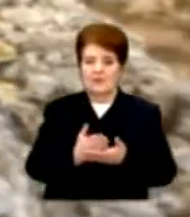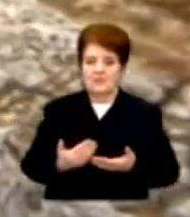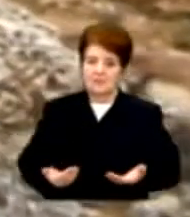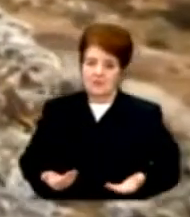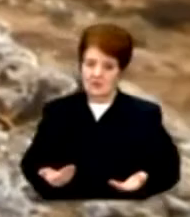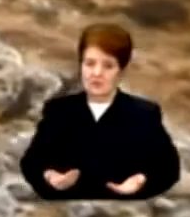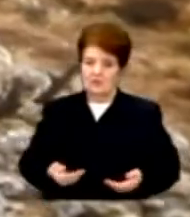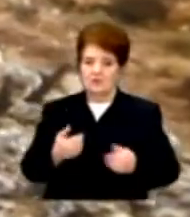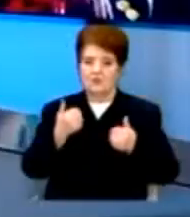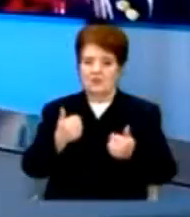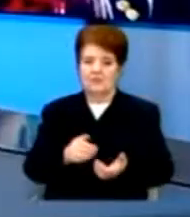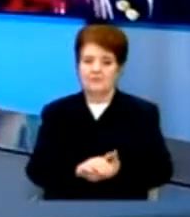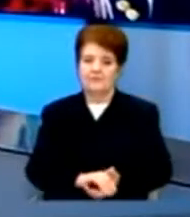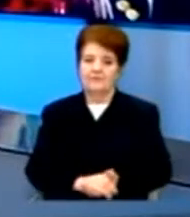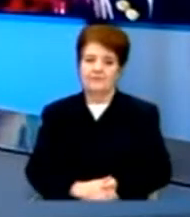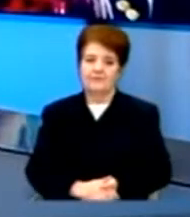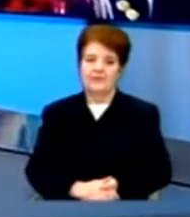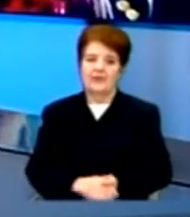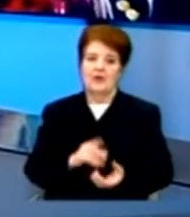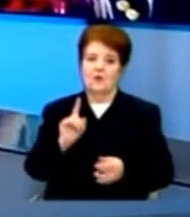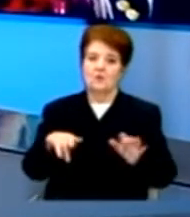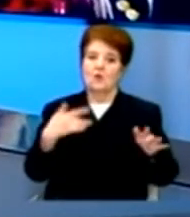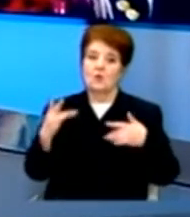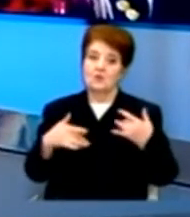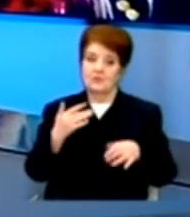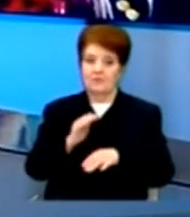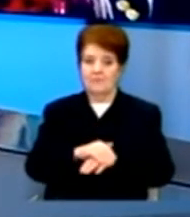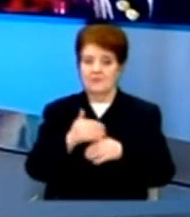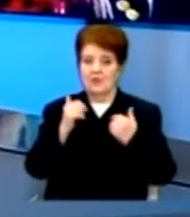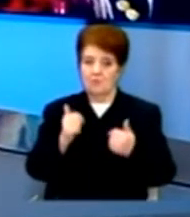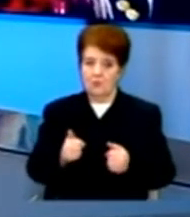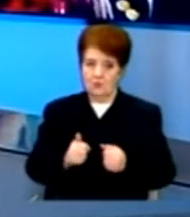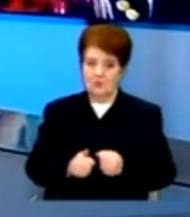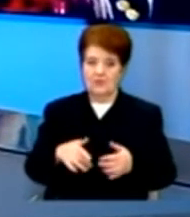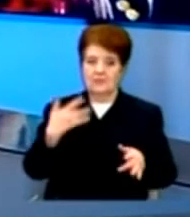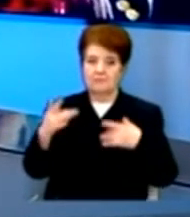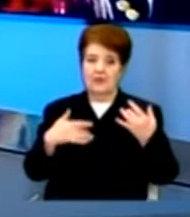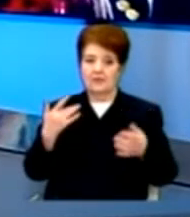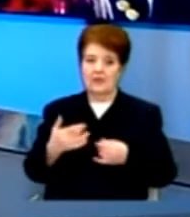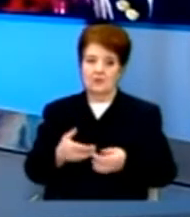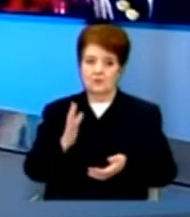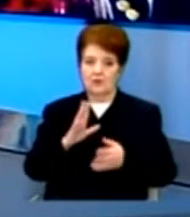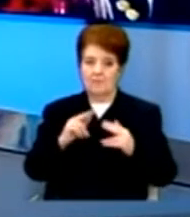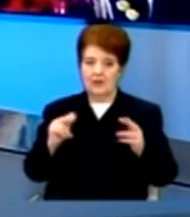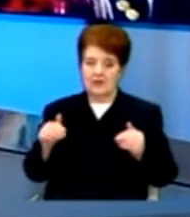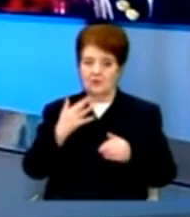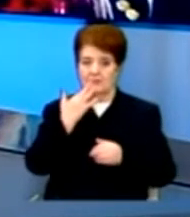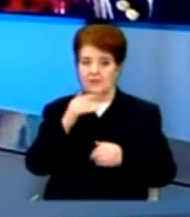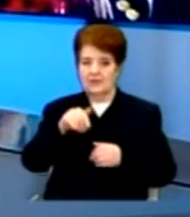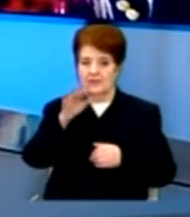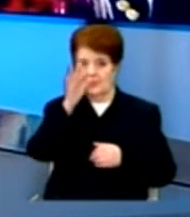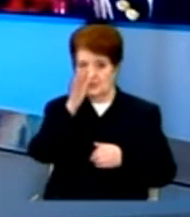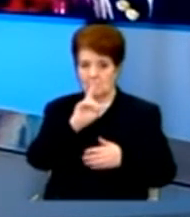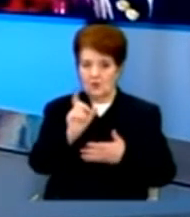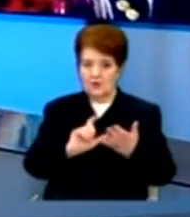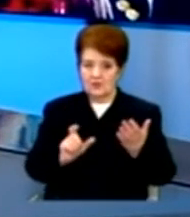socială intensă. Un concert pentru fapte bune, așa poate fi numit spectacolul susținut la Palatul Național din Chișinău de